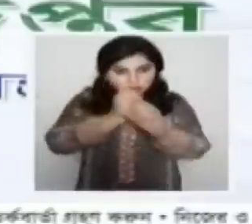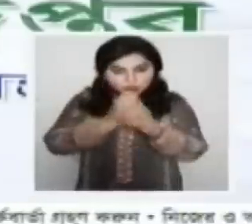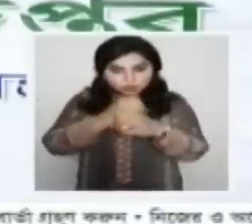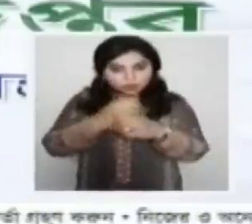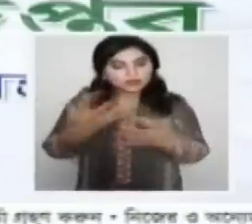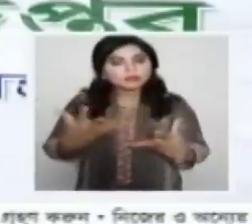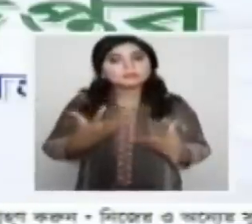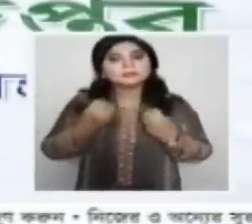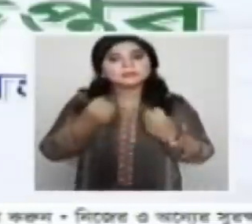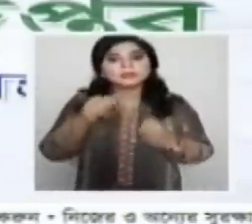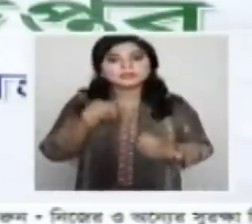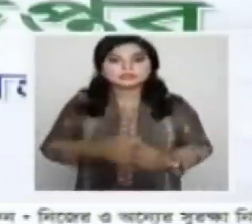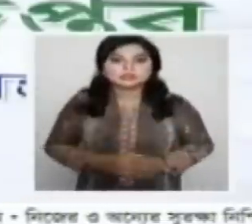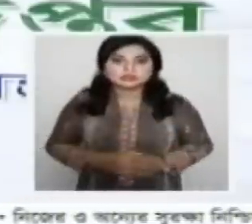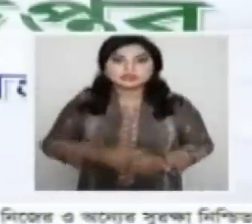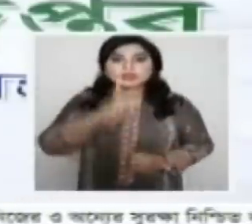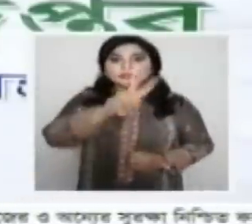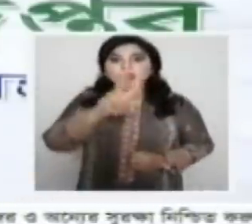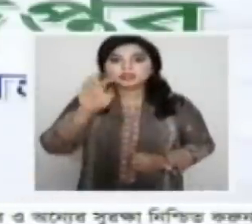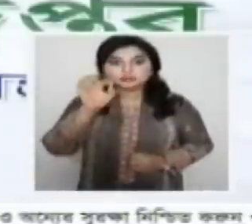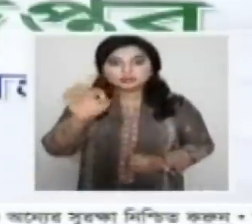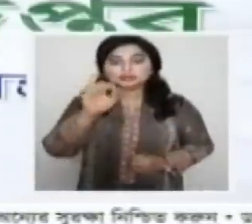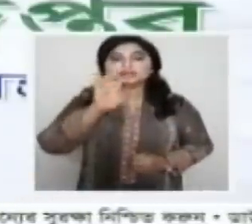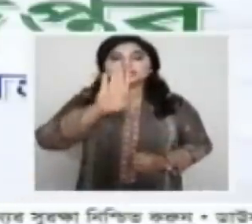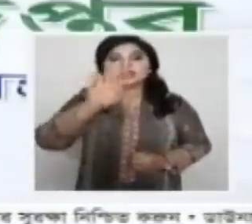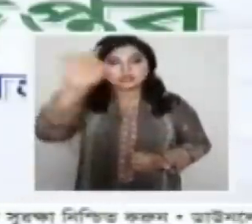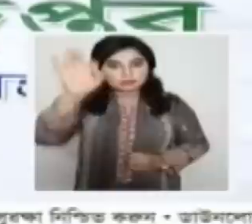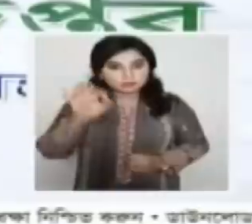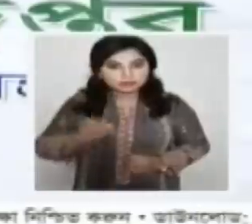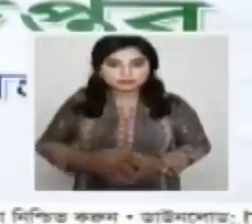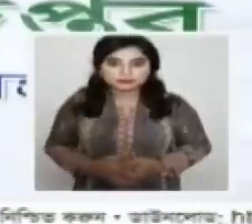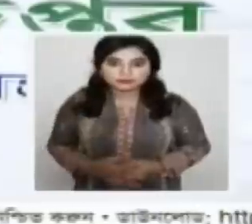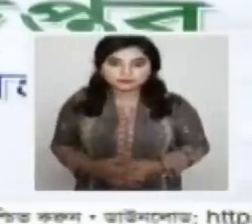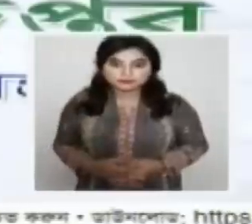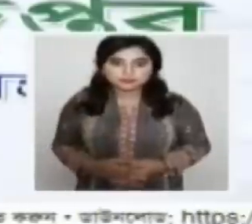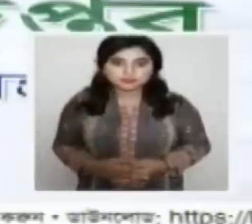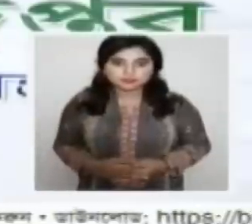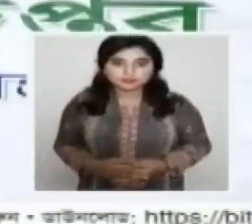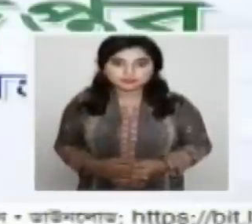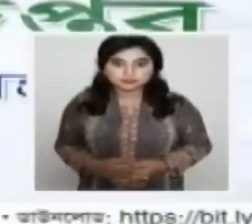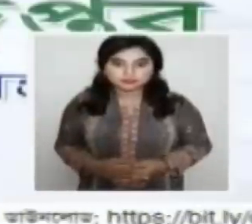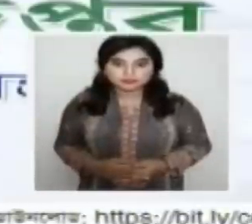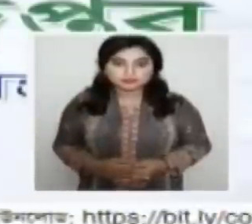94481 জন 24 ঘন্টায় শনাক্ত বিবেচনায় পরীক্ষার হারে শনাক্তর হার